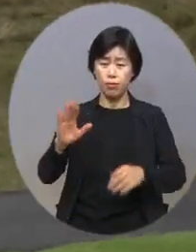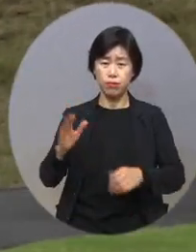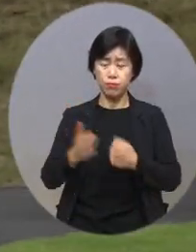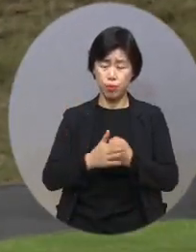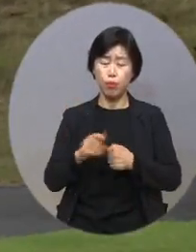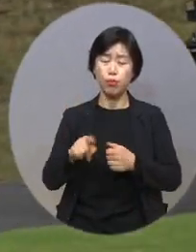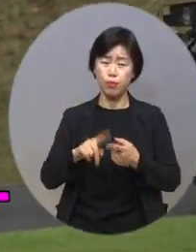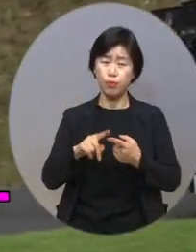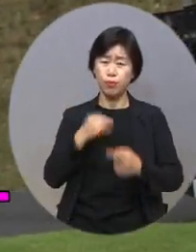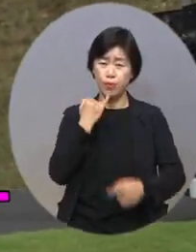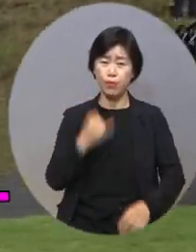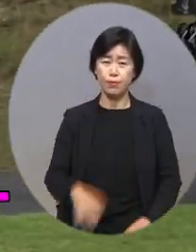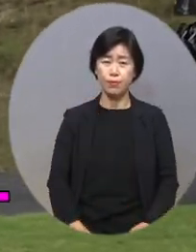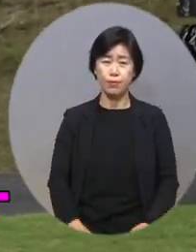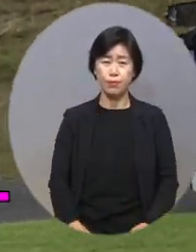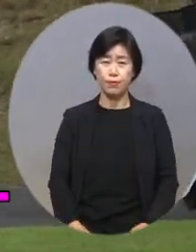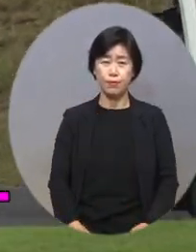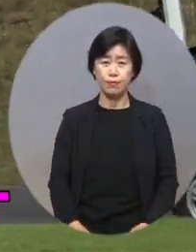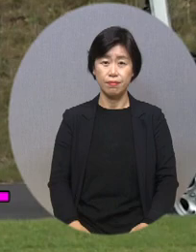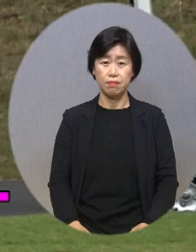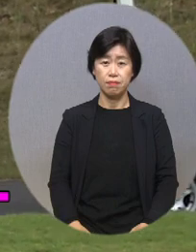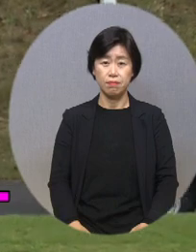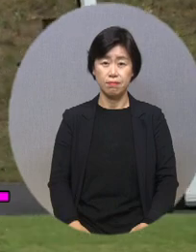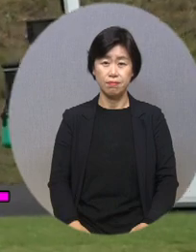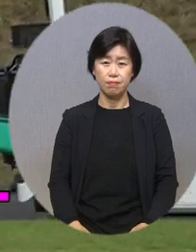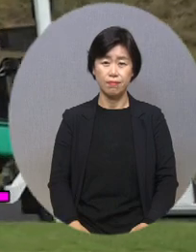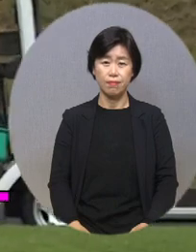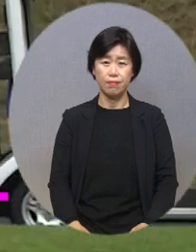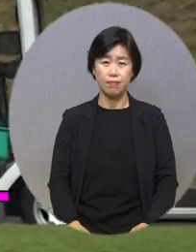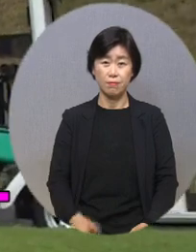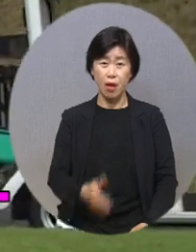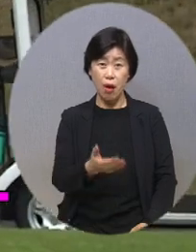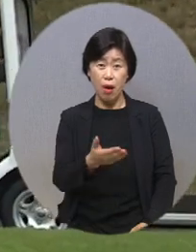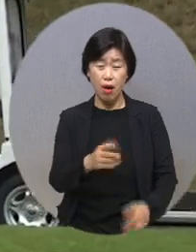아 요거 치고 만약에 3온 하면 저기 기브업 하려고 그냥.